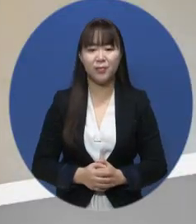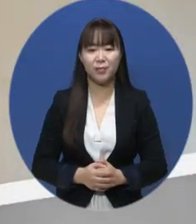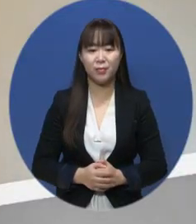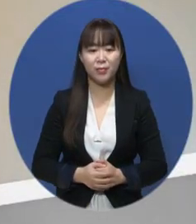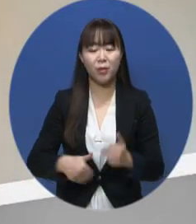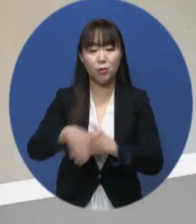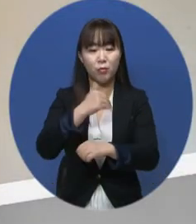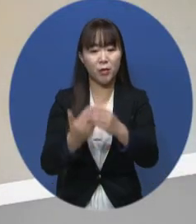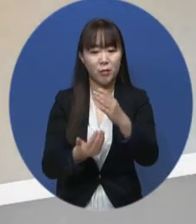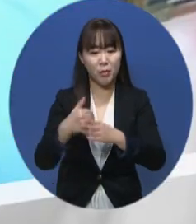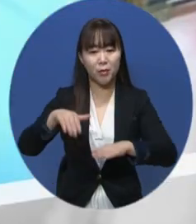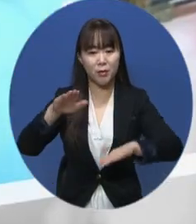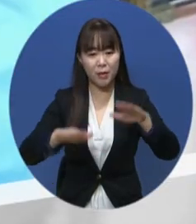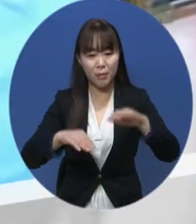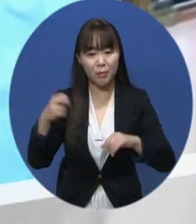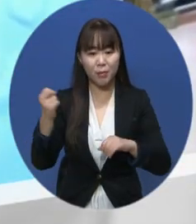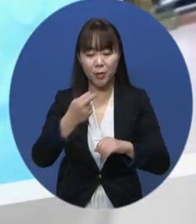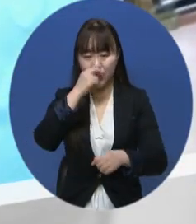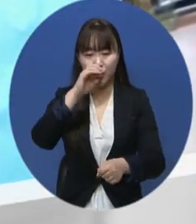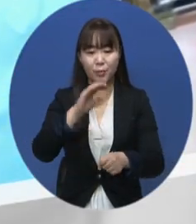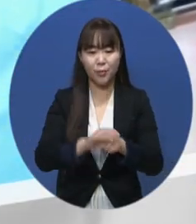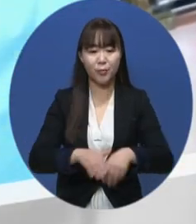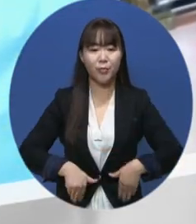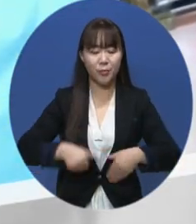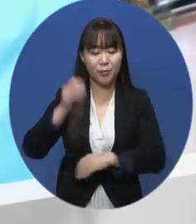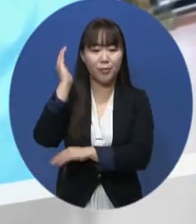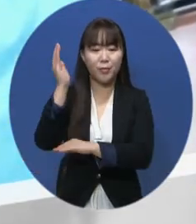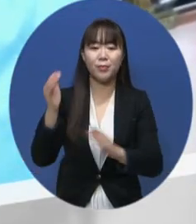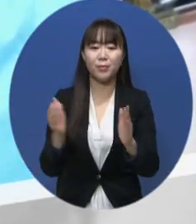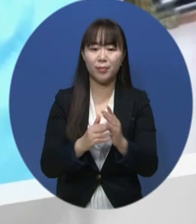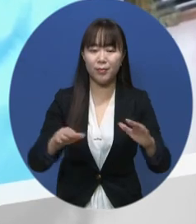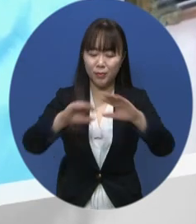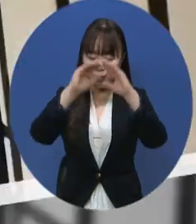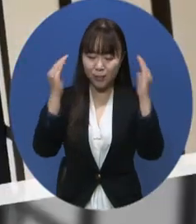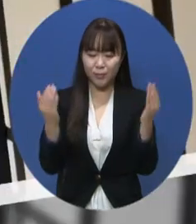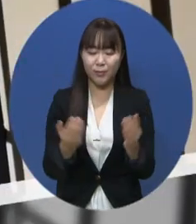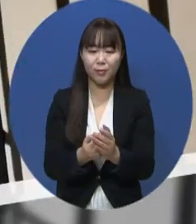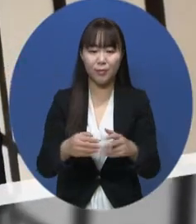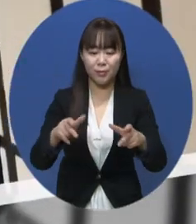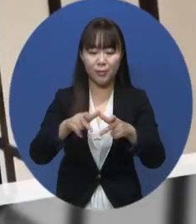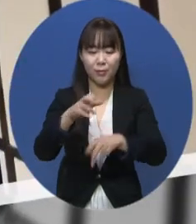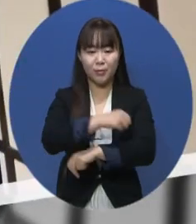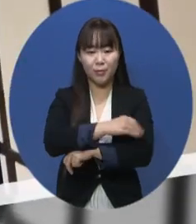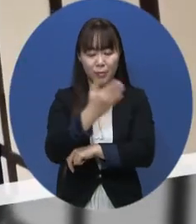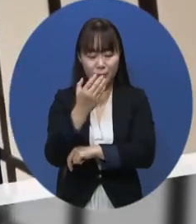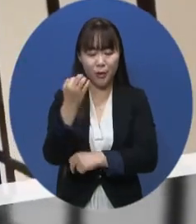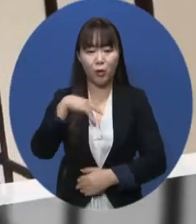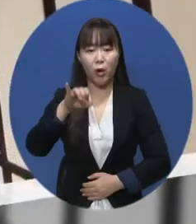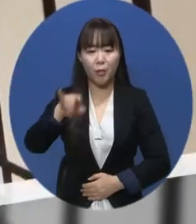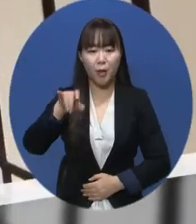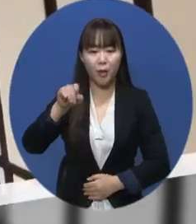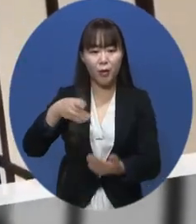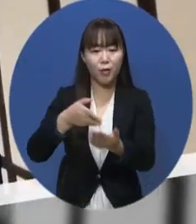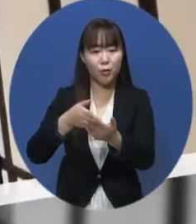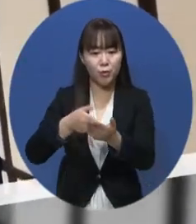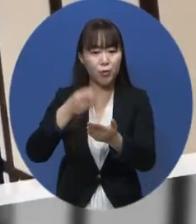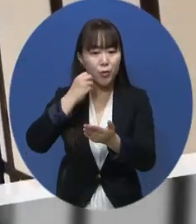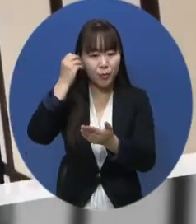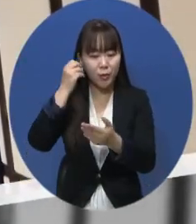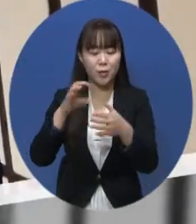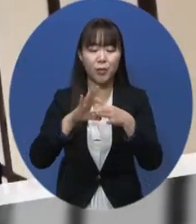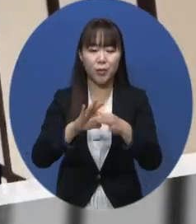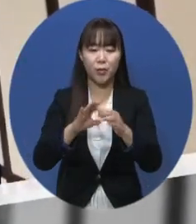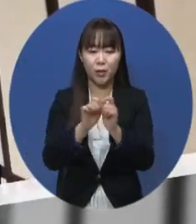우리 주변에서 일어나는 불공정한 사례부터 억울한 사연, 따뜻한 미담까지 장애인신문과